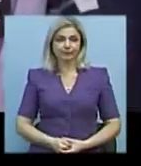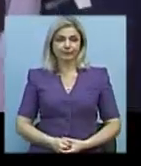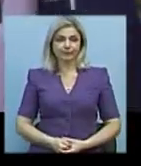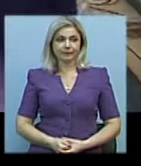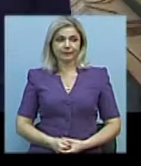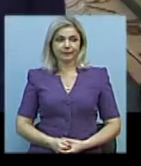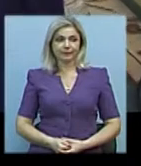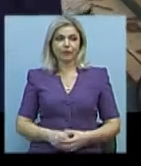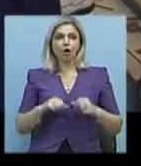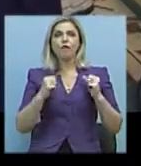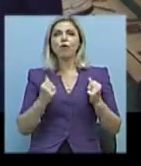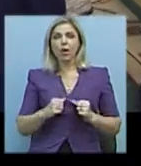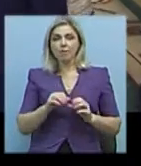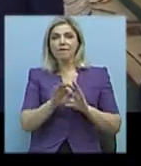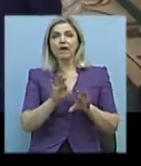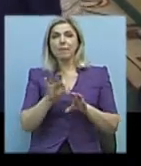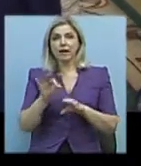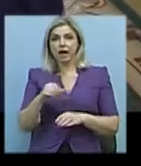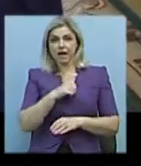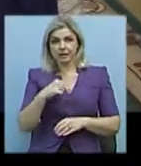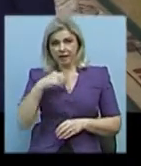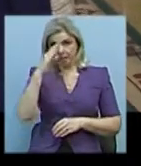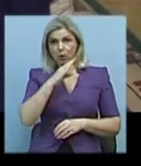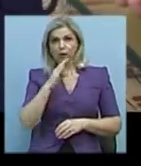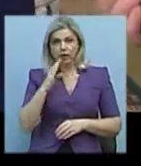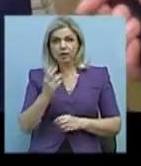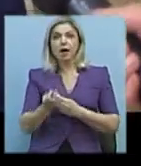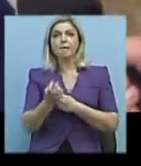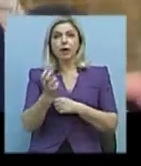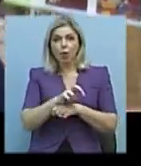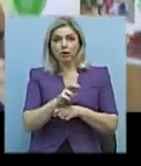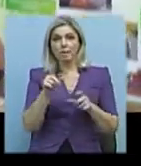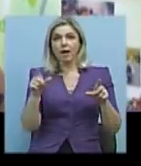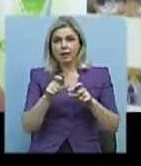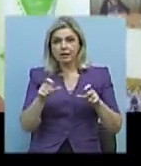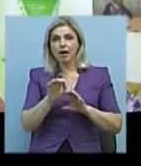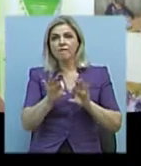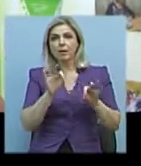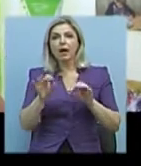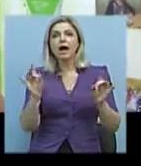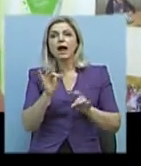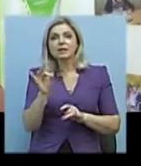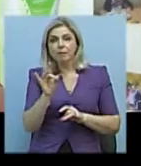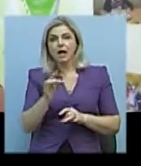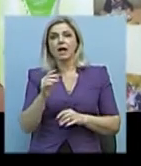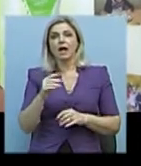Форми вибирали самі батьки, приходили до магазину, вибирали розмір, зріст,